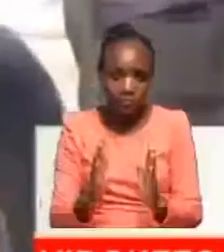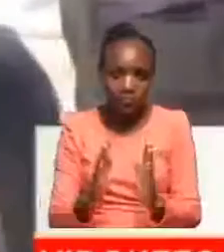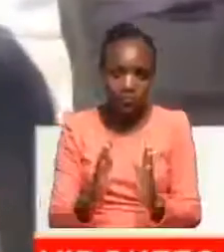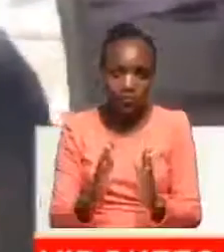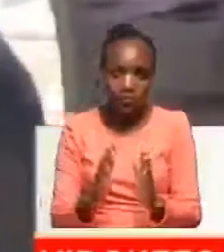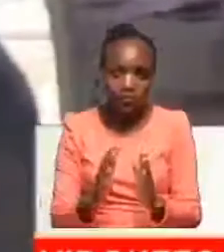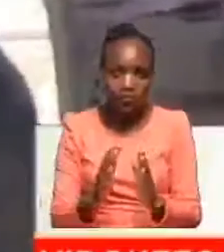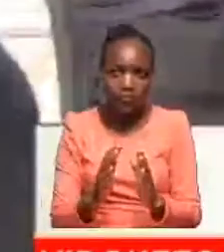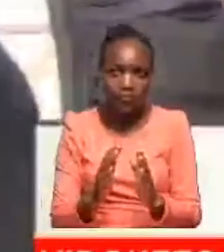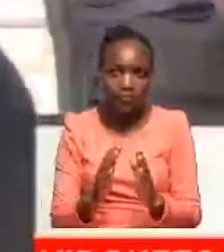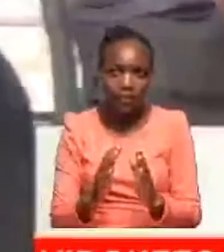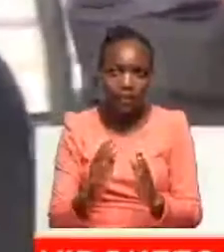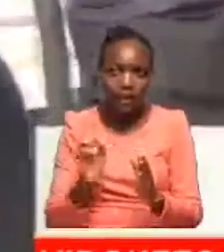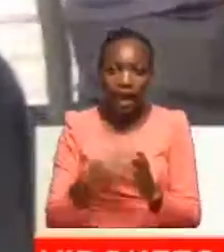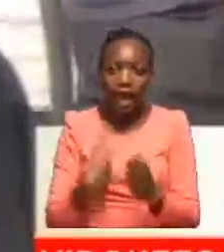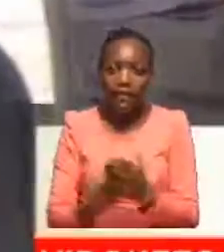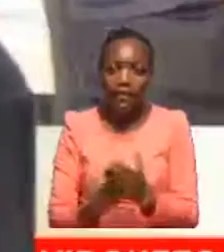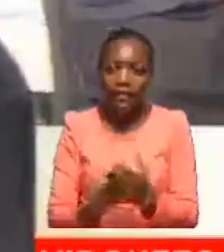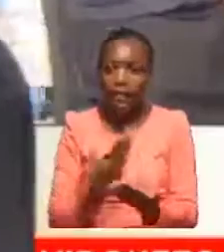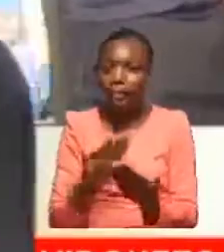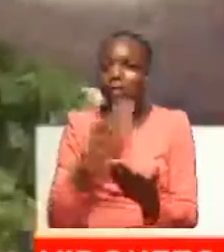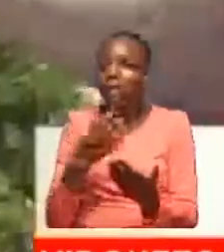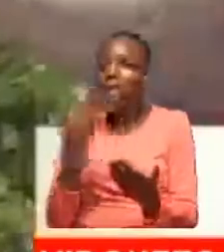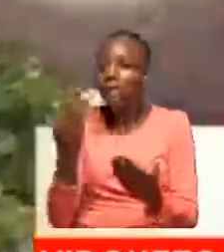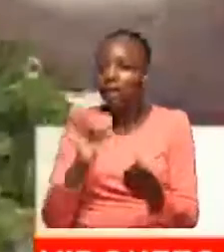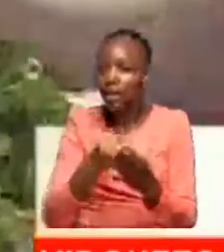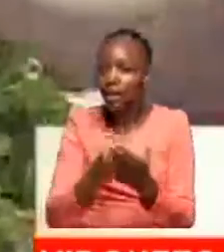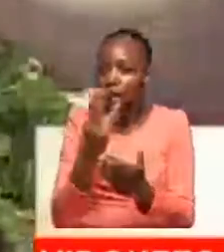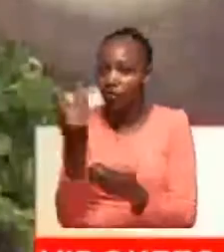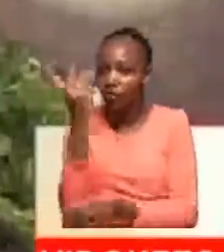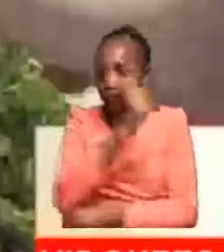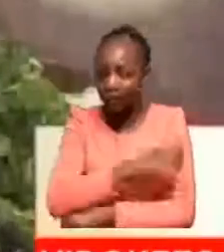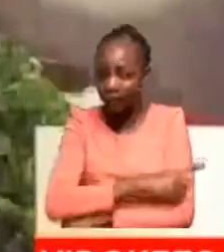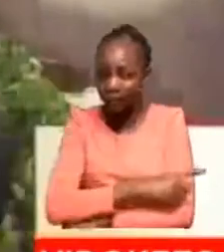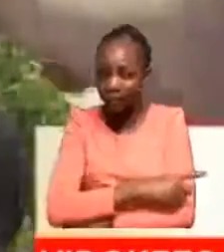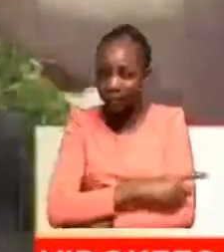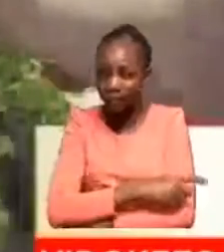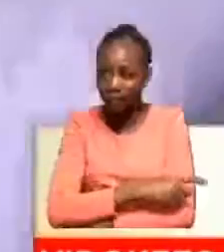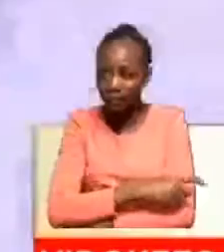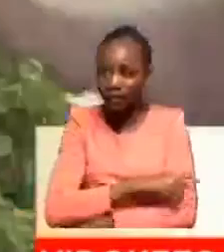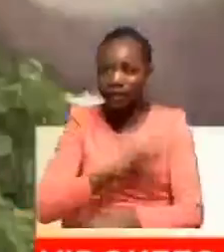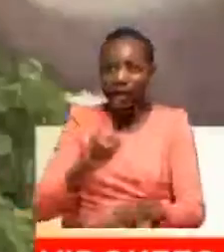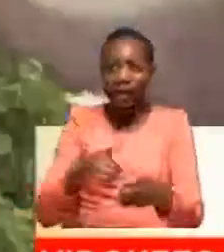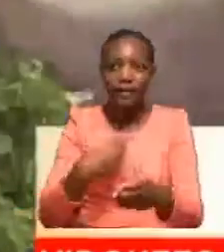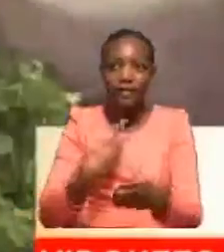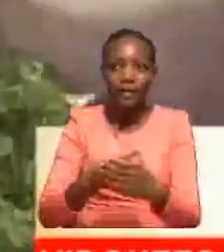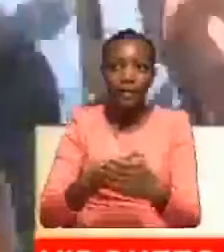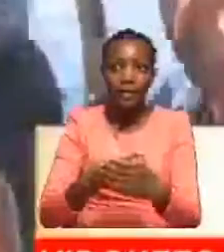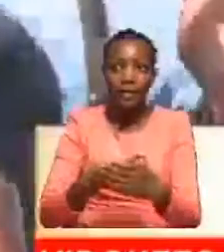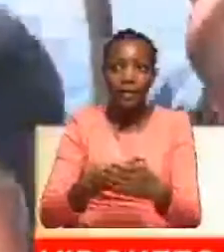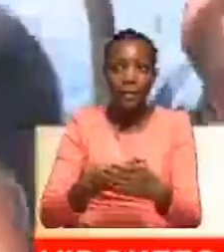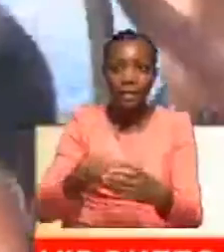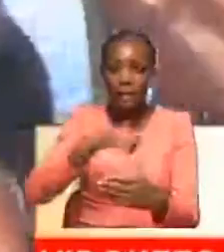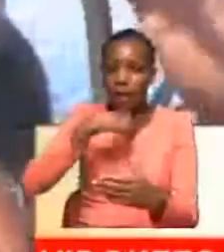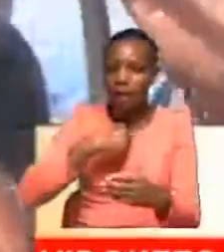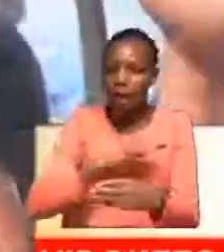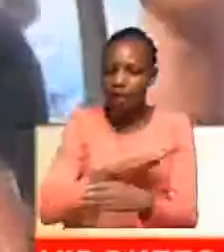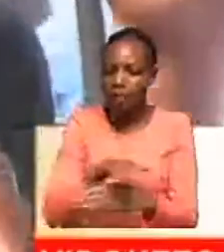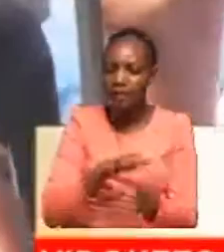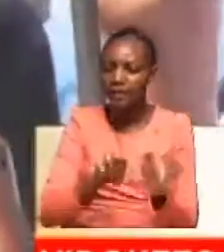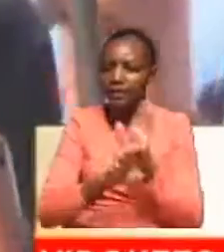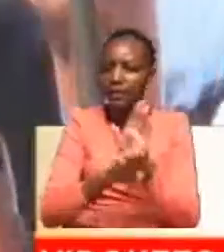I think 3 to 4 days more because we remain with Miwani areas of kama